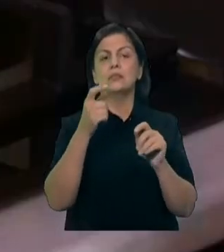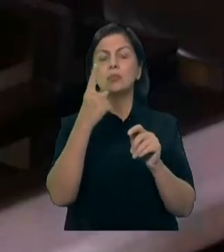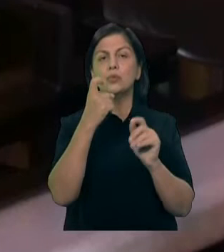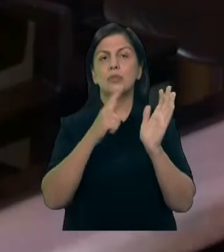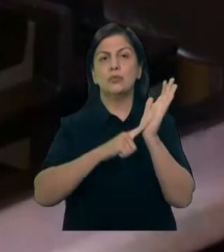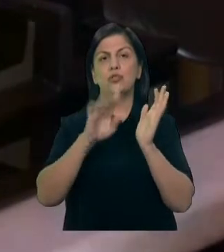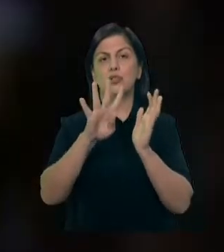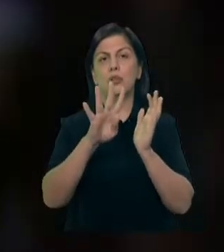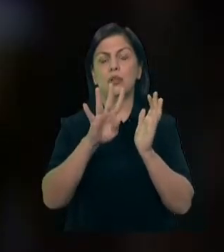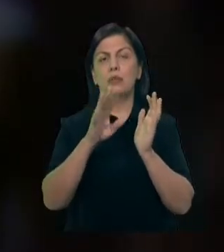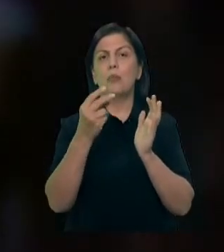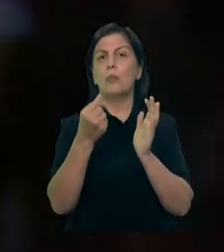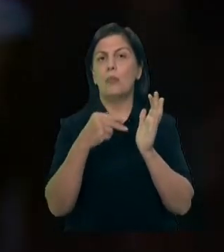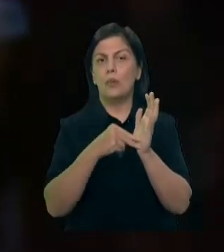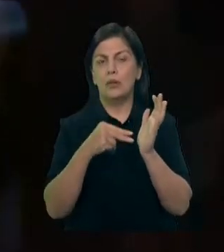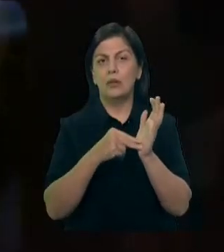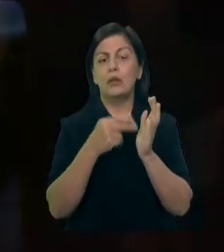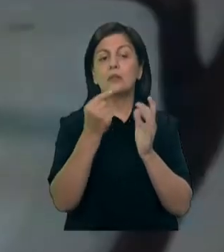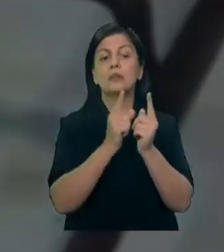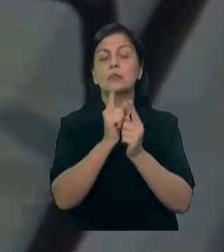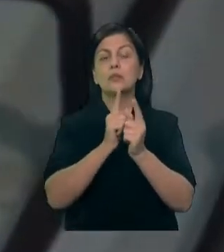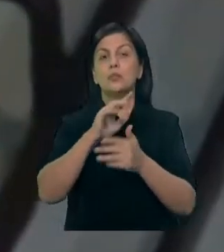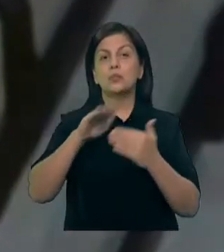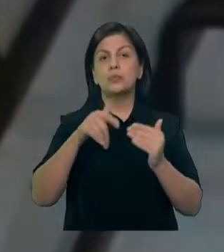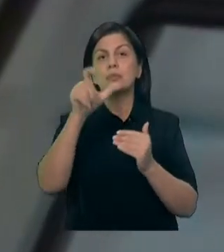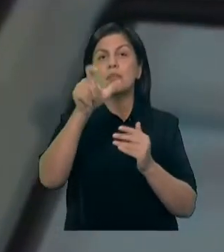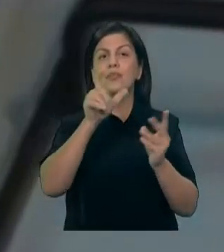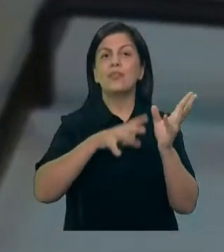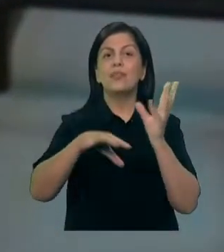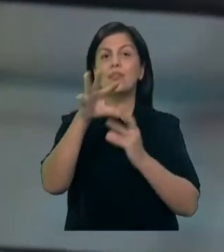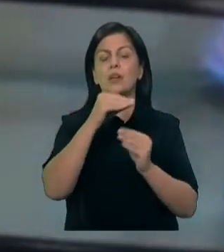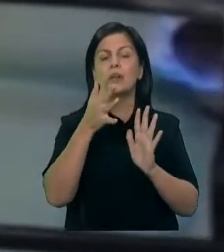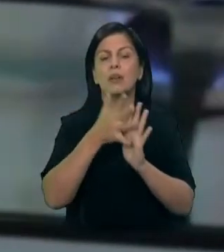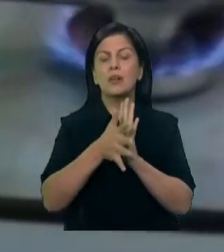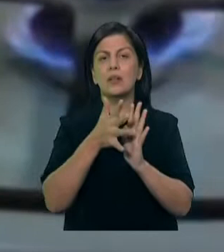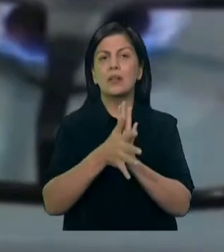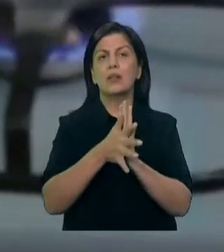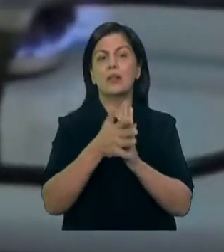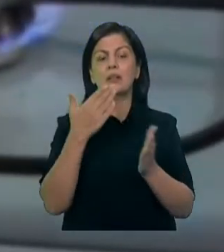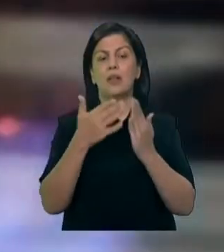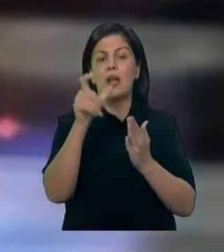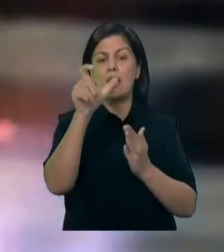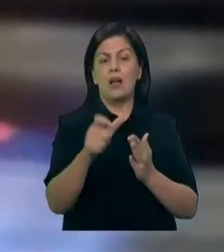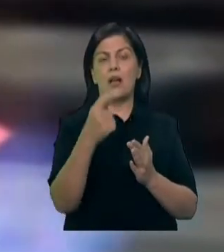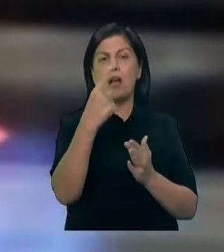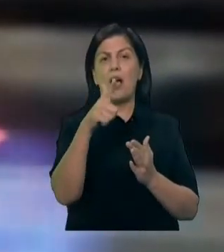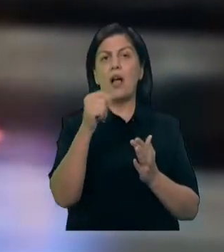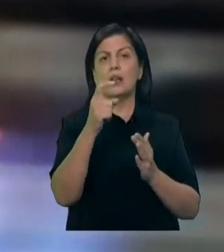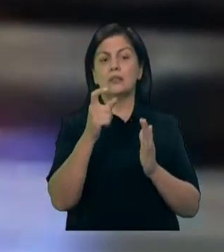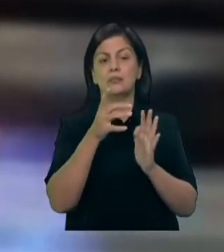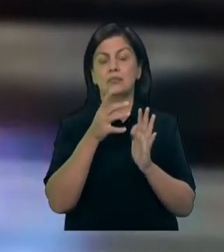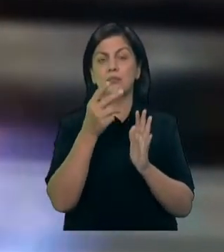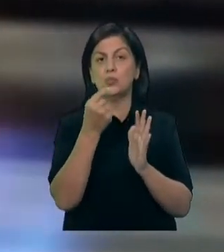174 manatdır. O ki, qaldı qiymət dəyişimindən sonra abonentin xərclərinə istehlak səbətində bir nəfər üçün aylıq qaz istehlakı həcmi